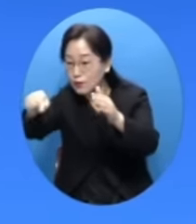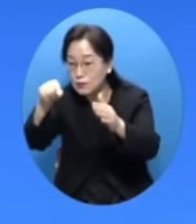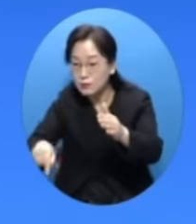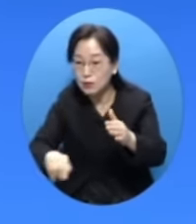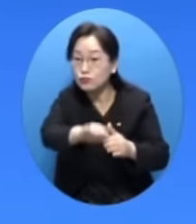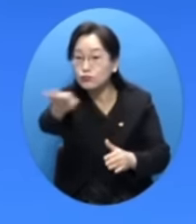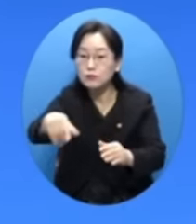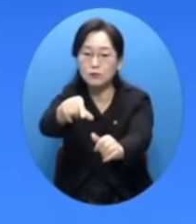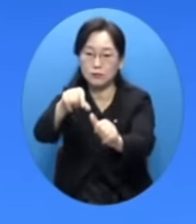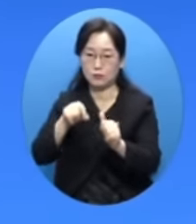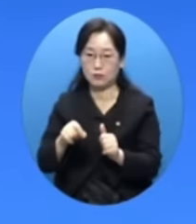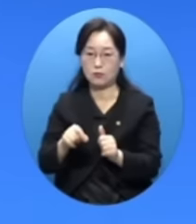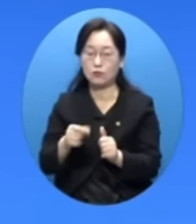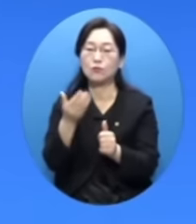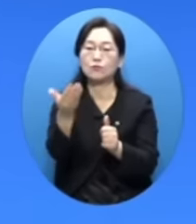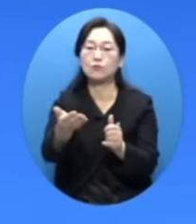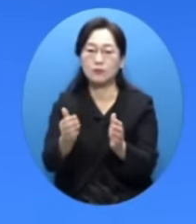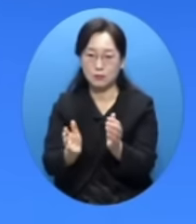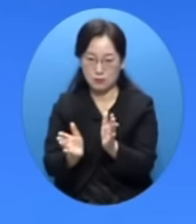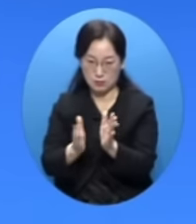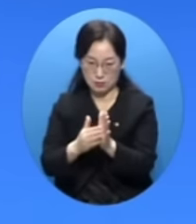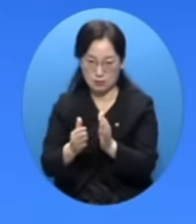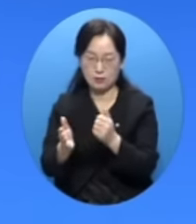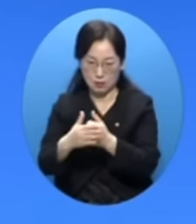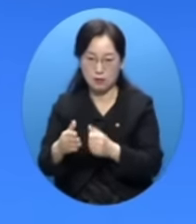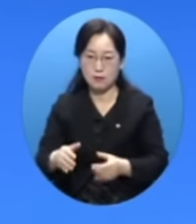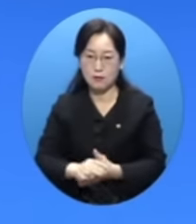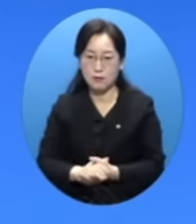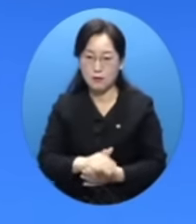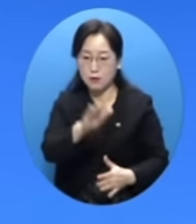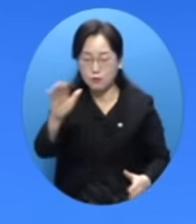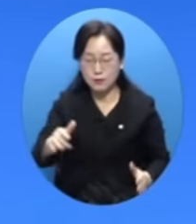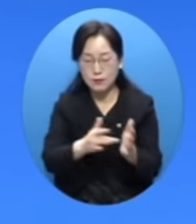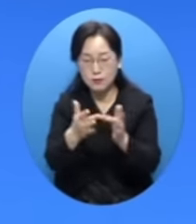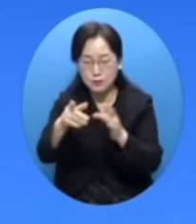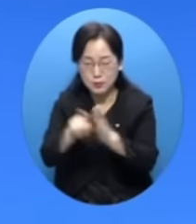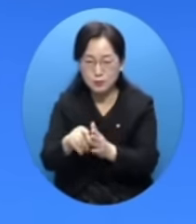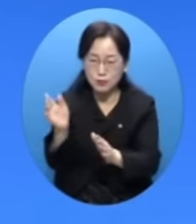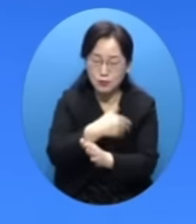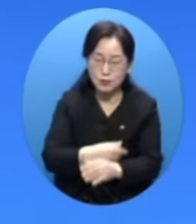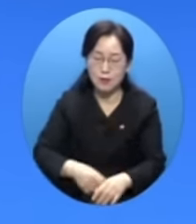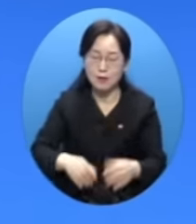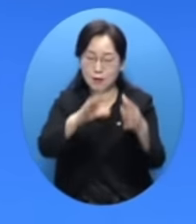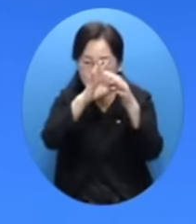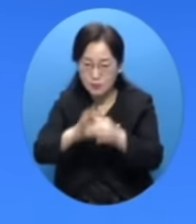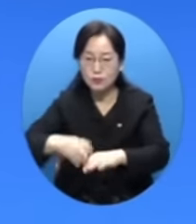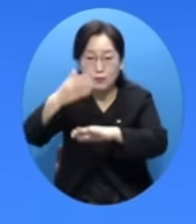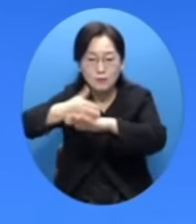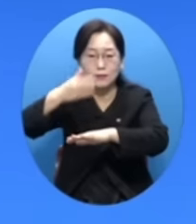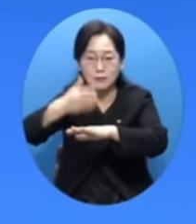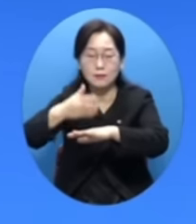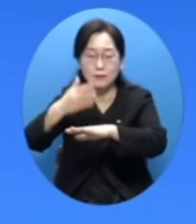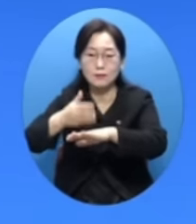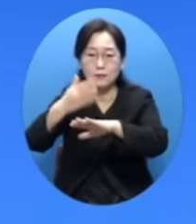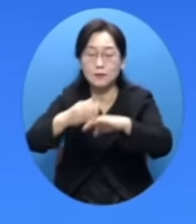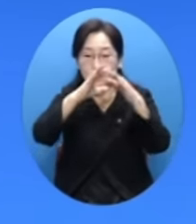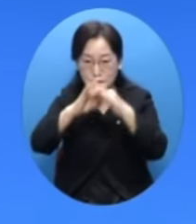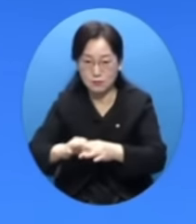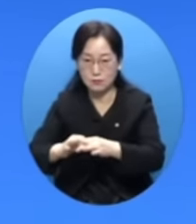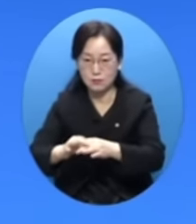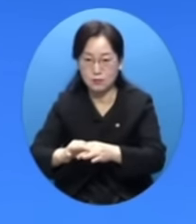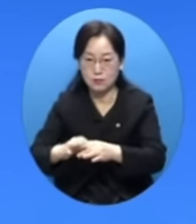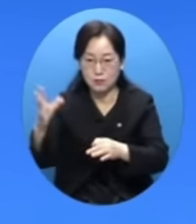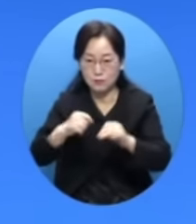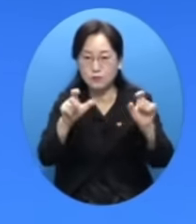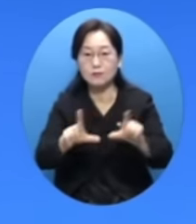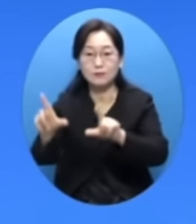때문에 우리는 예수 믿는 그날부터 첫째도 감사하여 둘째도 감사하여 마지막도 감사하여 감사의 삶을 살아야